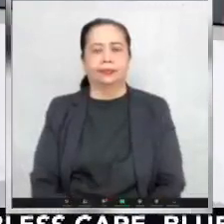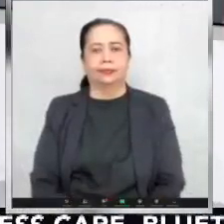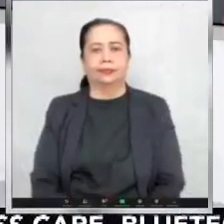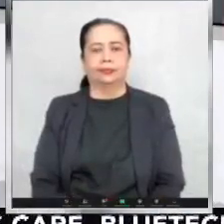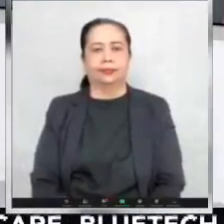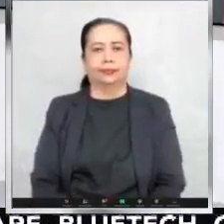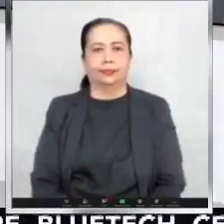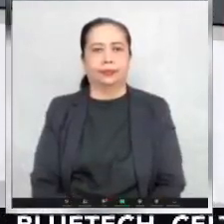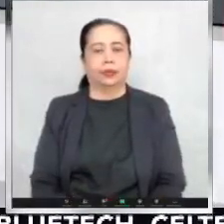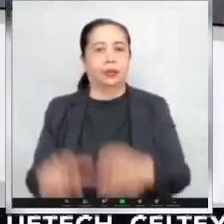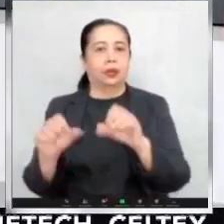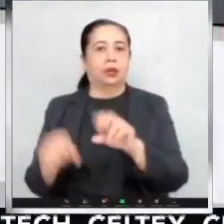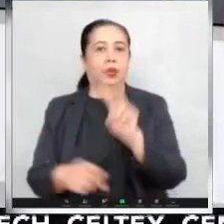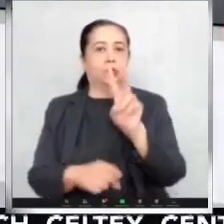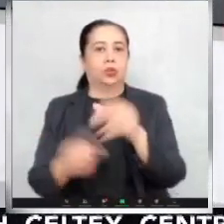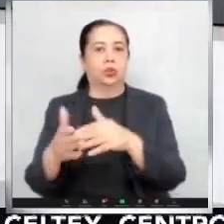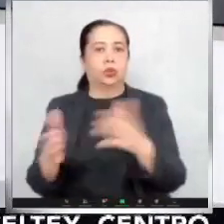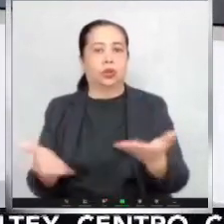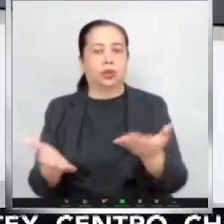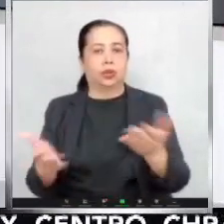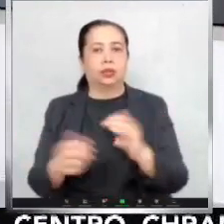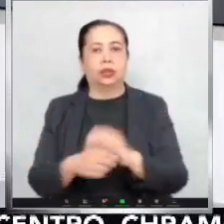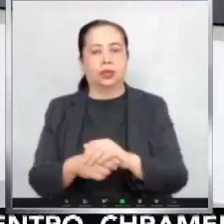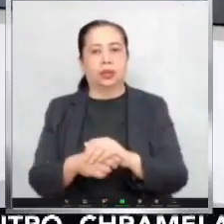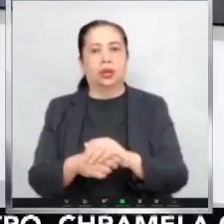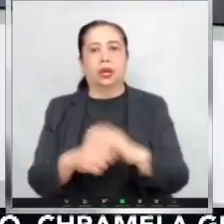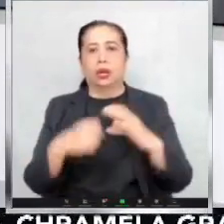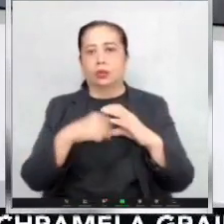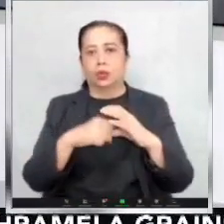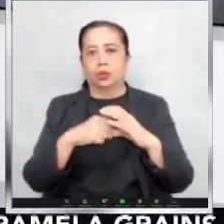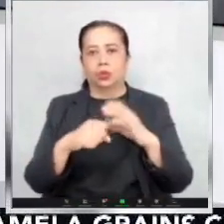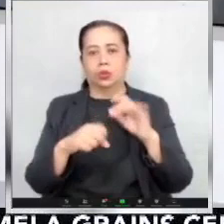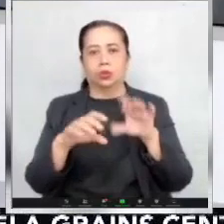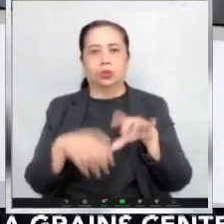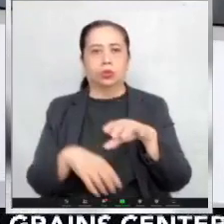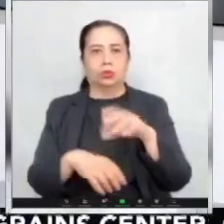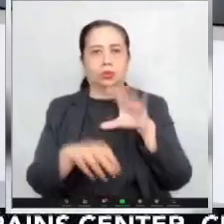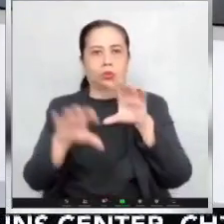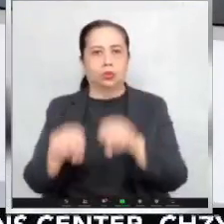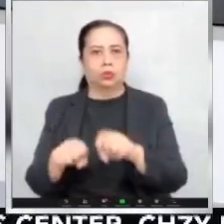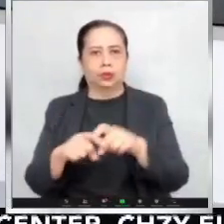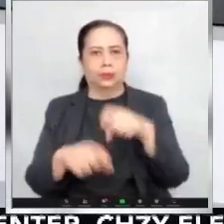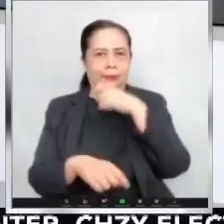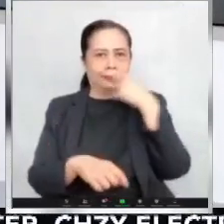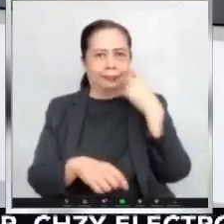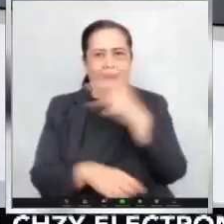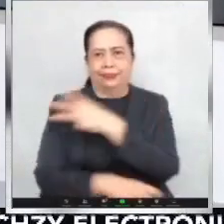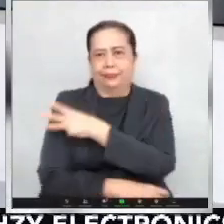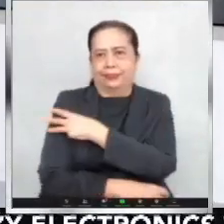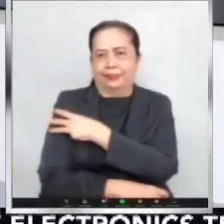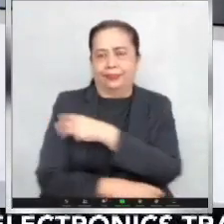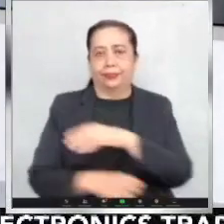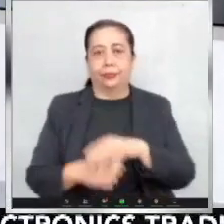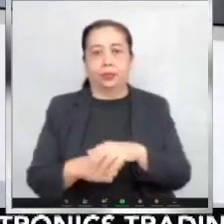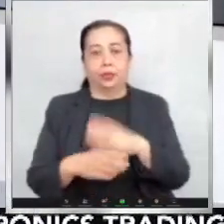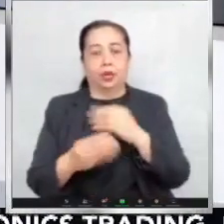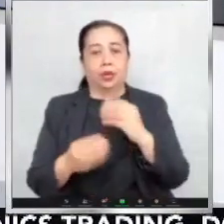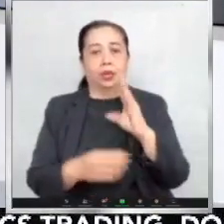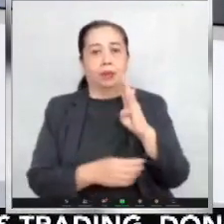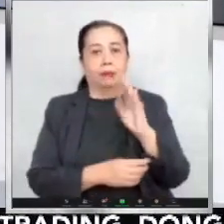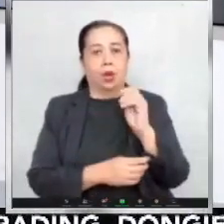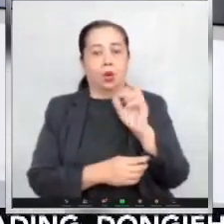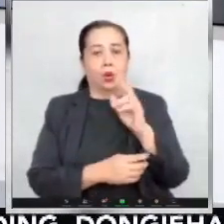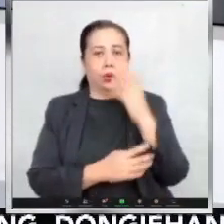Arestado ang dalawang estudyante sa Calabanga, Camarines Sur matapos mahulihan ng pinatuyong dahon ng marijuana. At sa Bacoor, Cavite naman, nahulikam